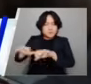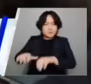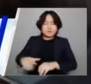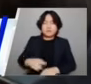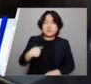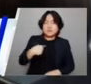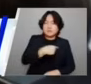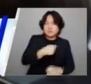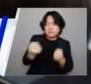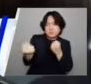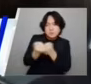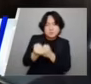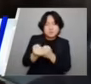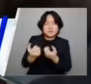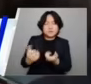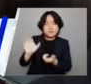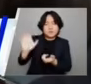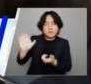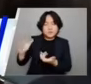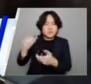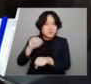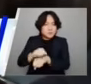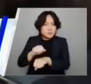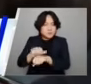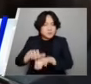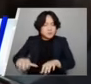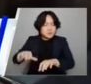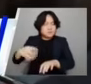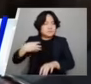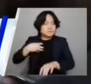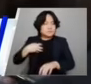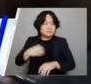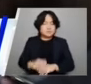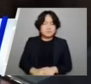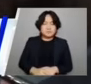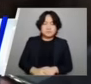Sinusuporta namin kayo sa inyong trabaho. Pero sa inyong